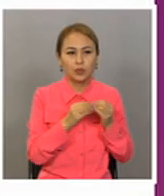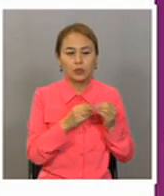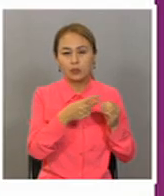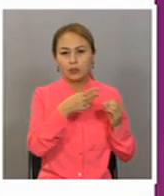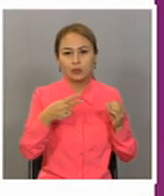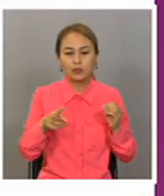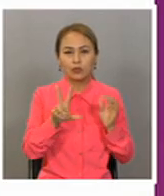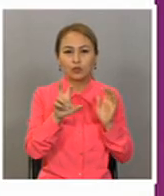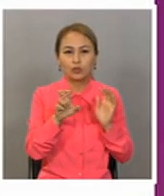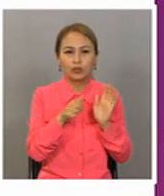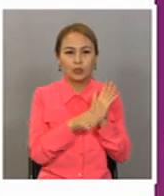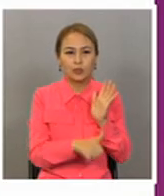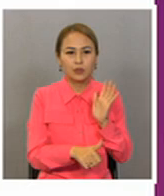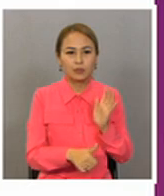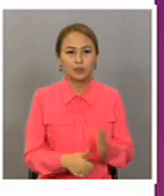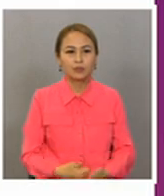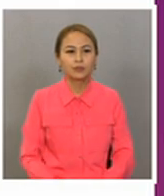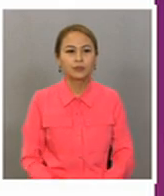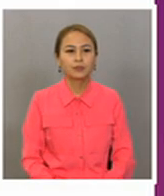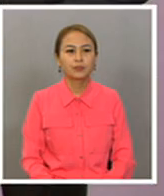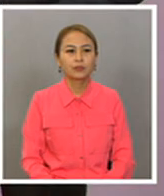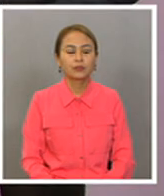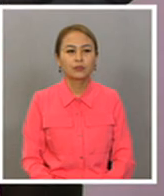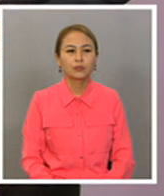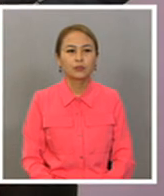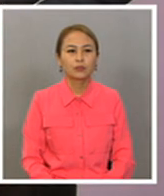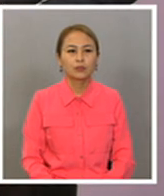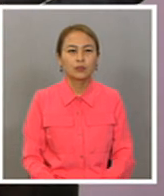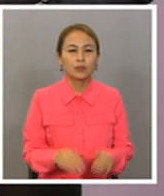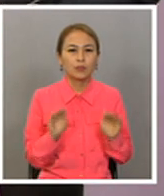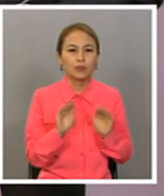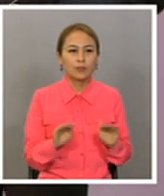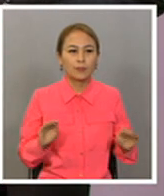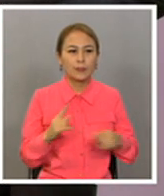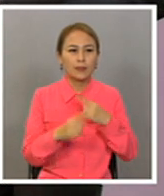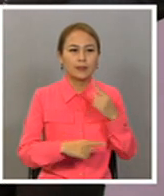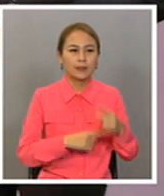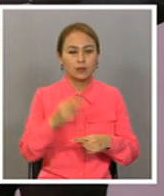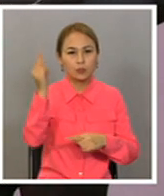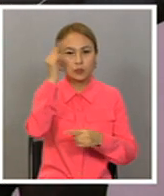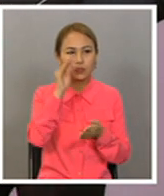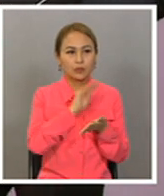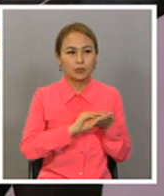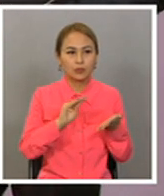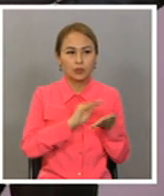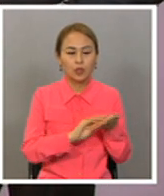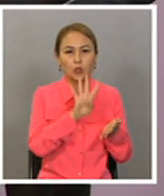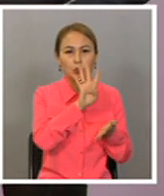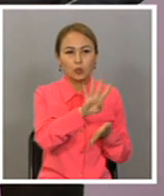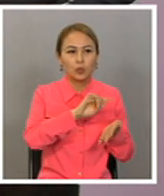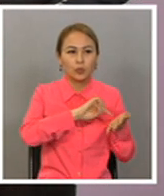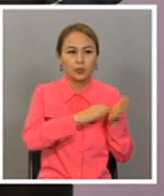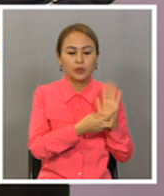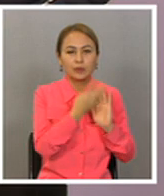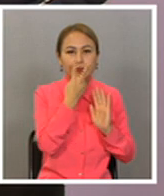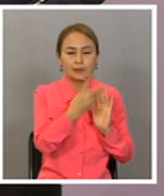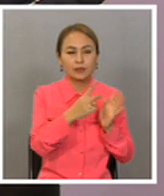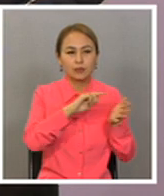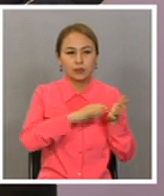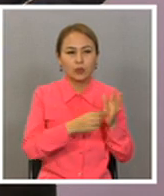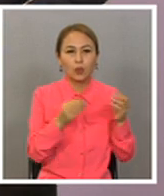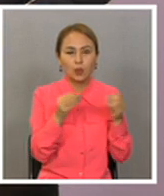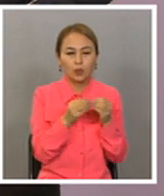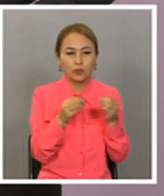көбейтіндісі 360-қа тең. Балалар, келесі өрнекте 4 пен 2-нің көбейтіндісін 10-ға